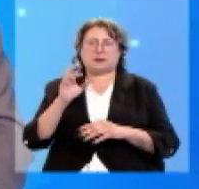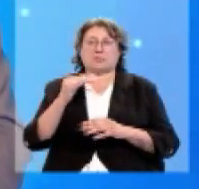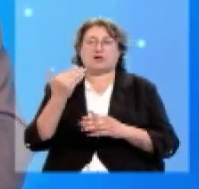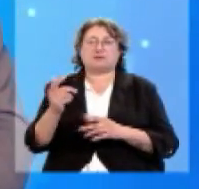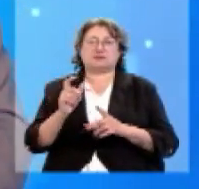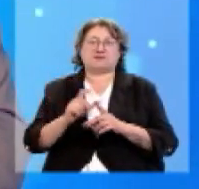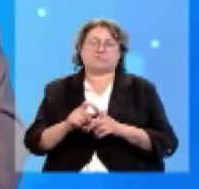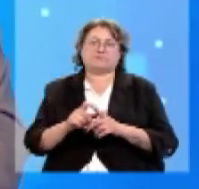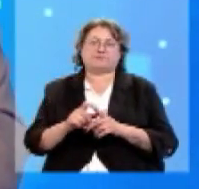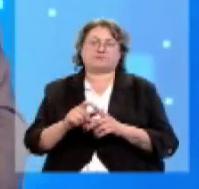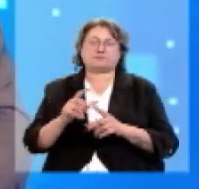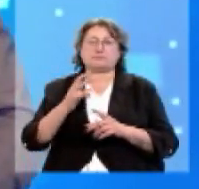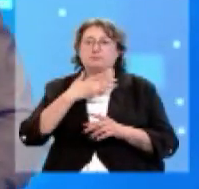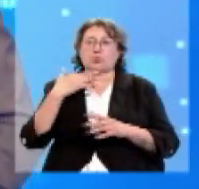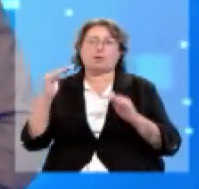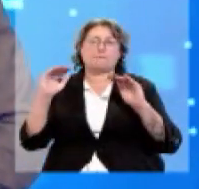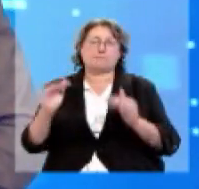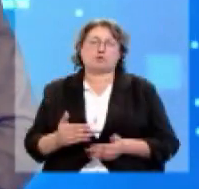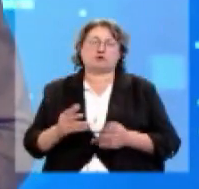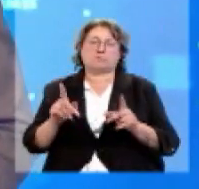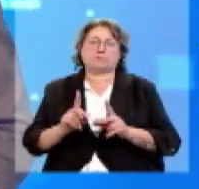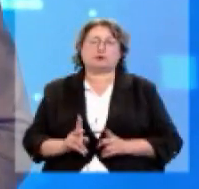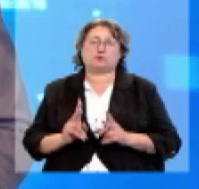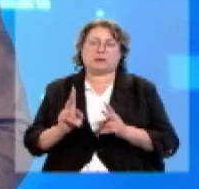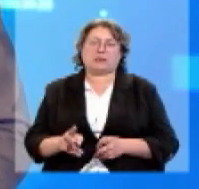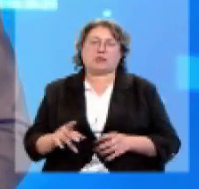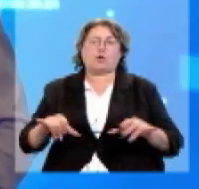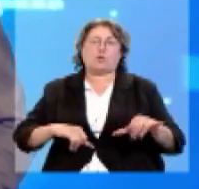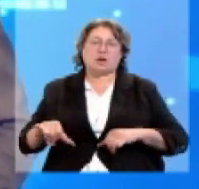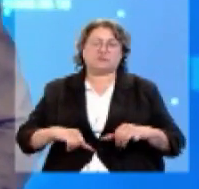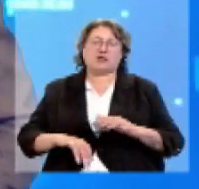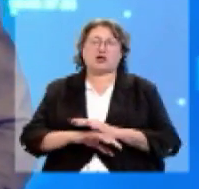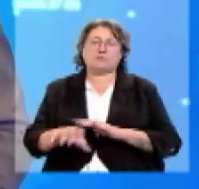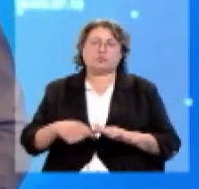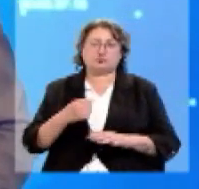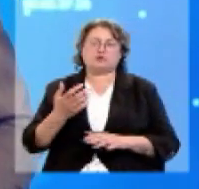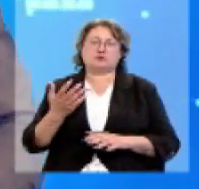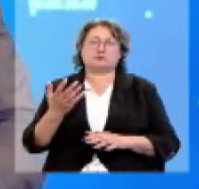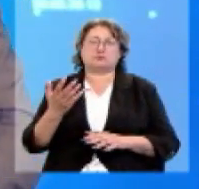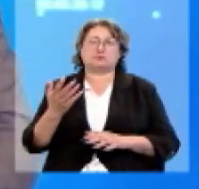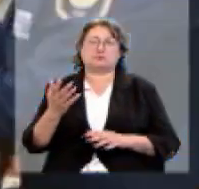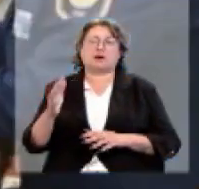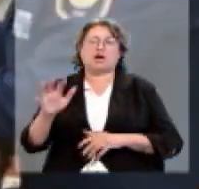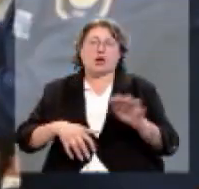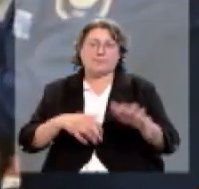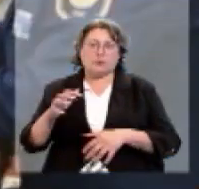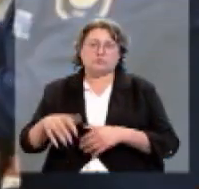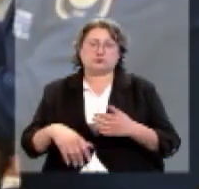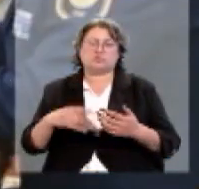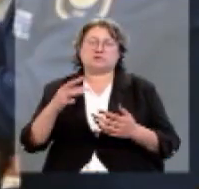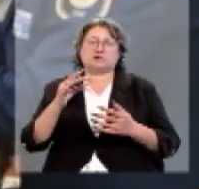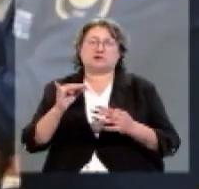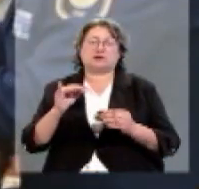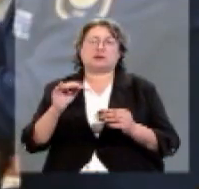бұзақылық, тонау, мал ұрлығы және денсаулыққа ауыр зақым келтіру сынды қылмыстар саны айтарлықтай азайған. Есірткіге қарсы күрес